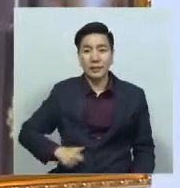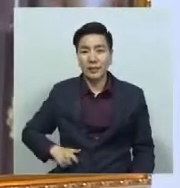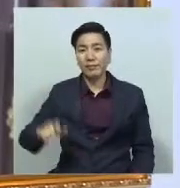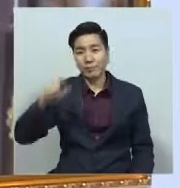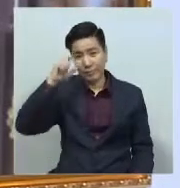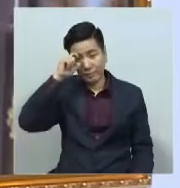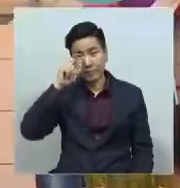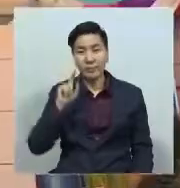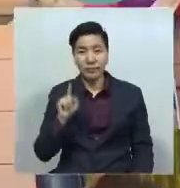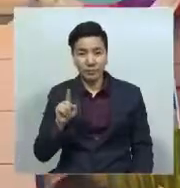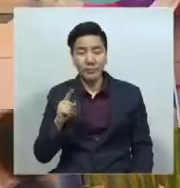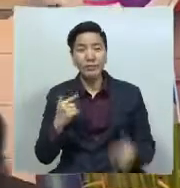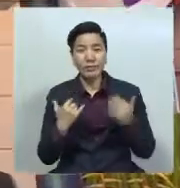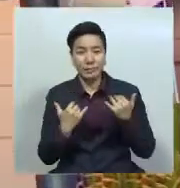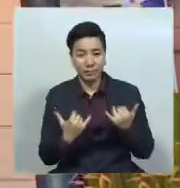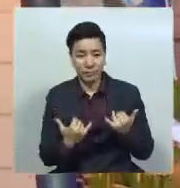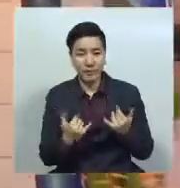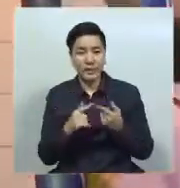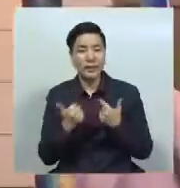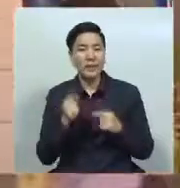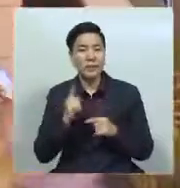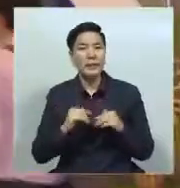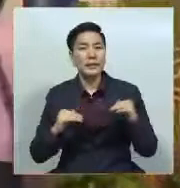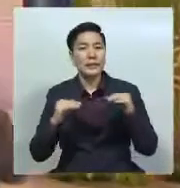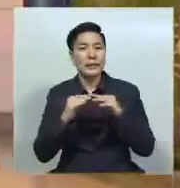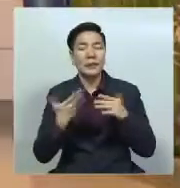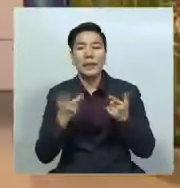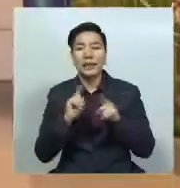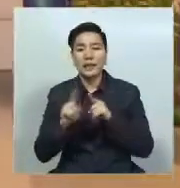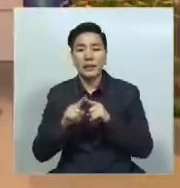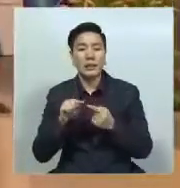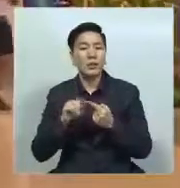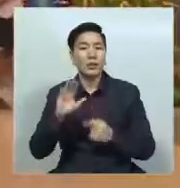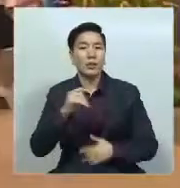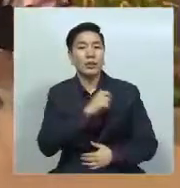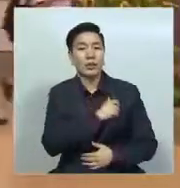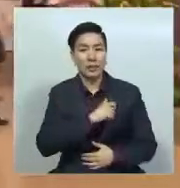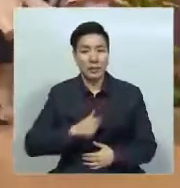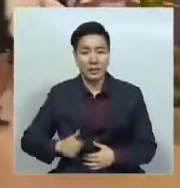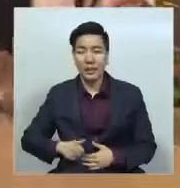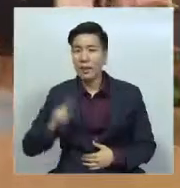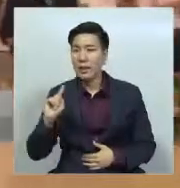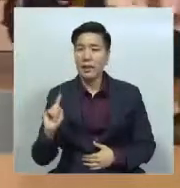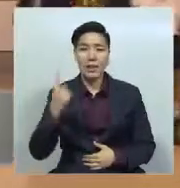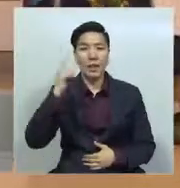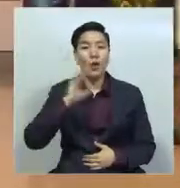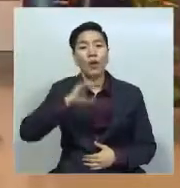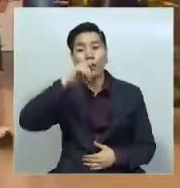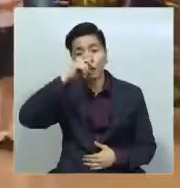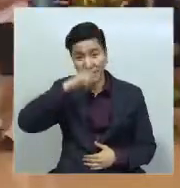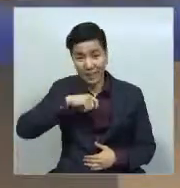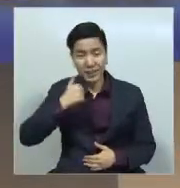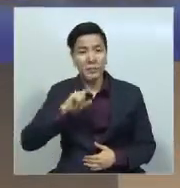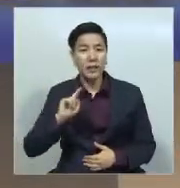มหาภูมิพลอดุลยเดชบรมนาถบพิตรซึ่งเป็นสิทธิบัตรในพระปรมาภิไธยพระมหากษัตริย์พระองค์แรกของไทย